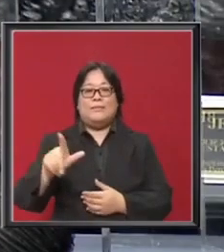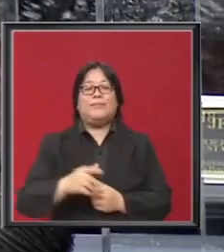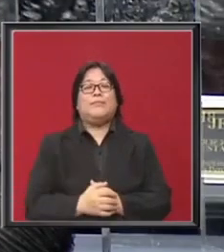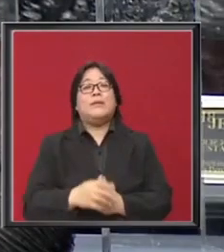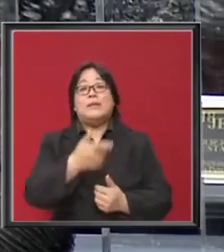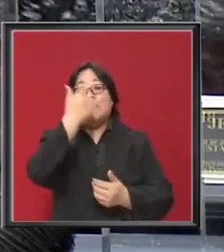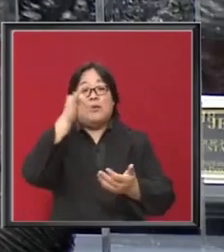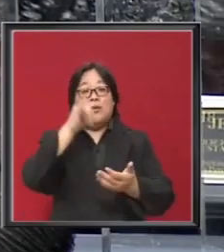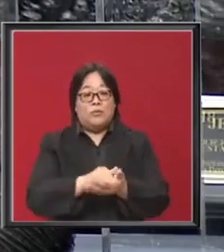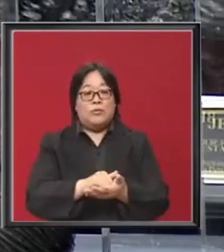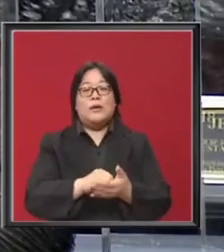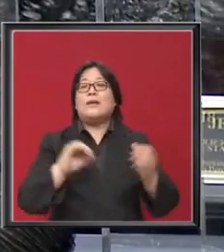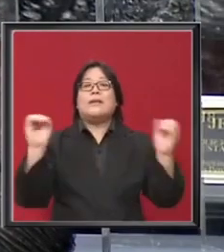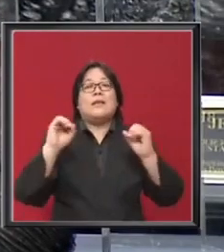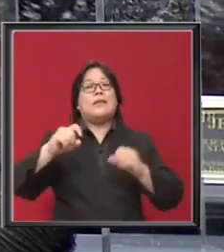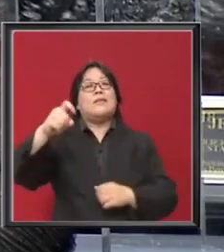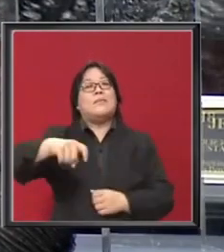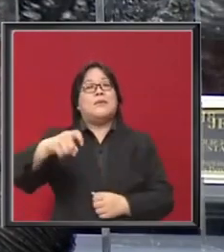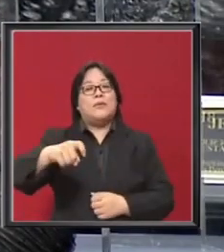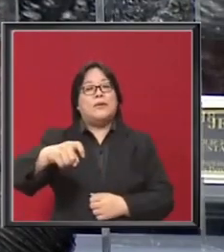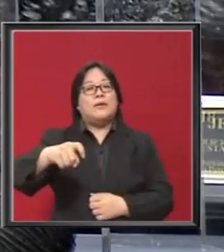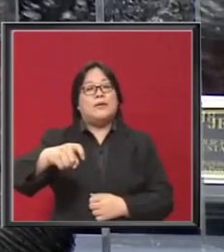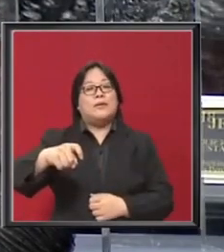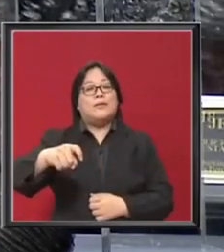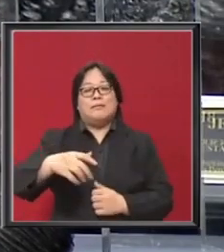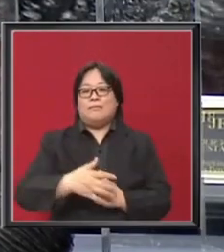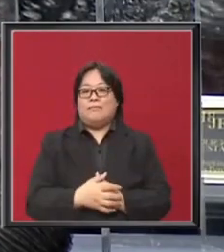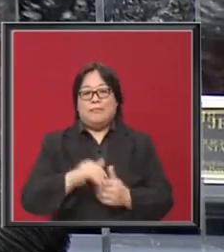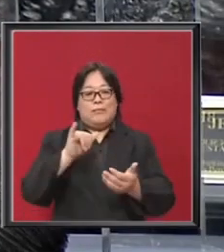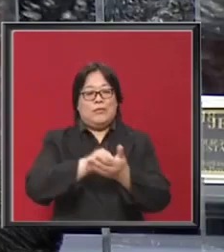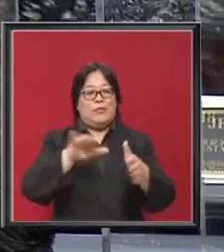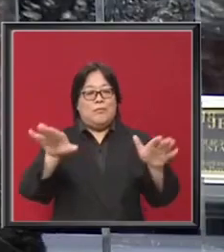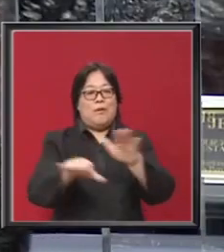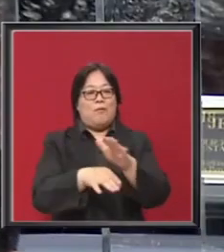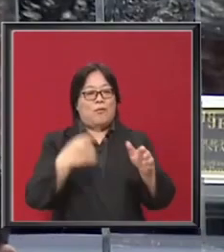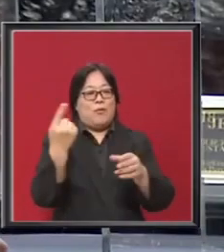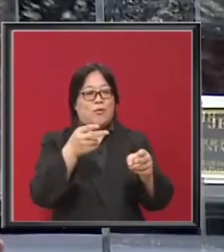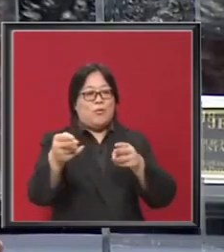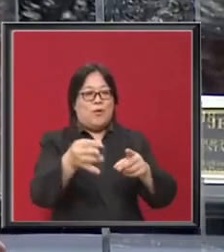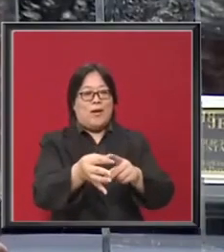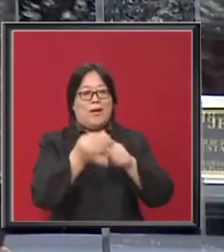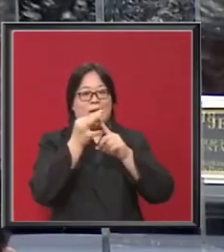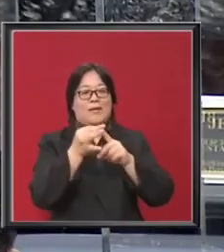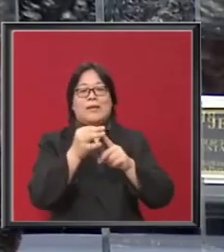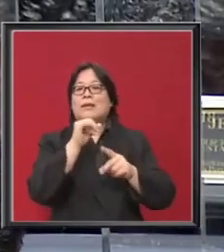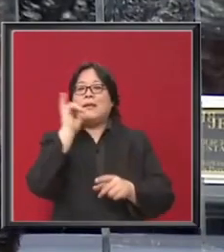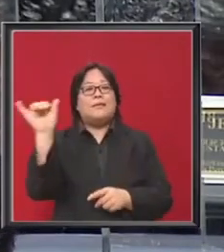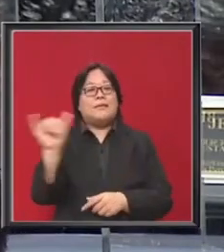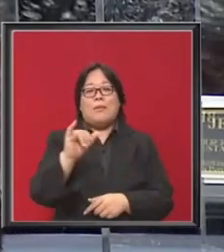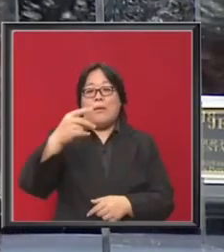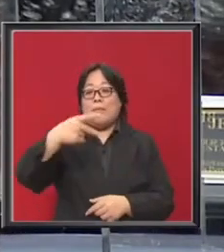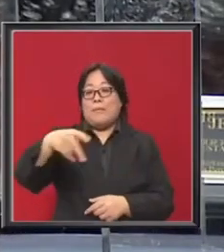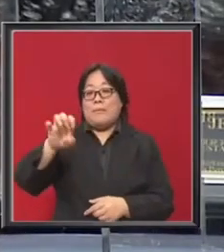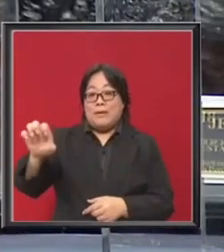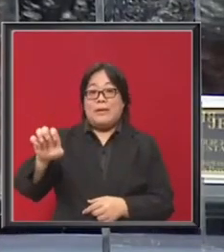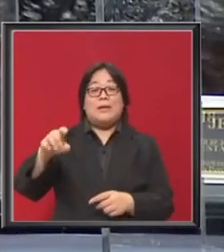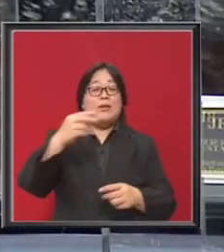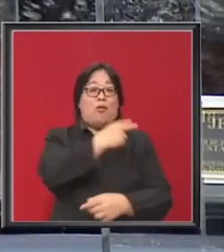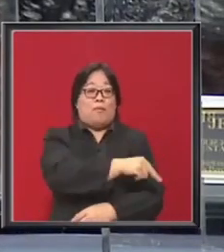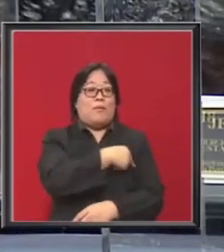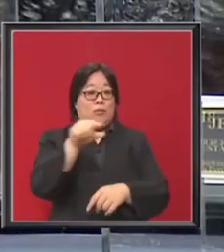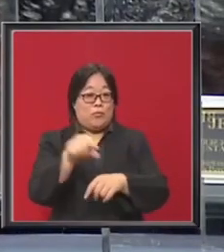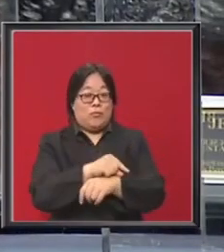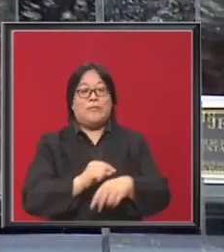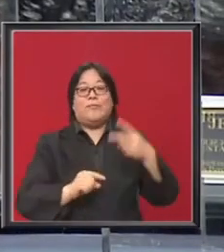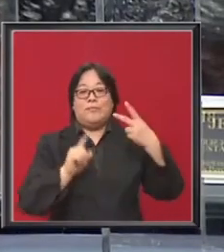Emang kelihatan itu di tidak ada keperluan untuk kita Letakkan dia sebagai suatu pengurusan sebagaimana pergi ke WC yang keduanya ialah